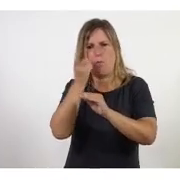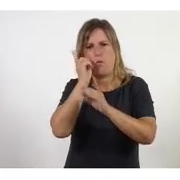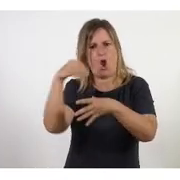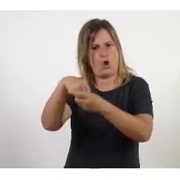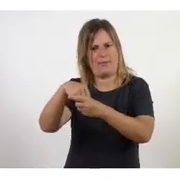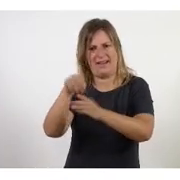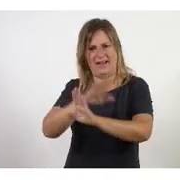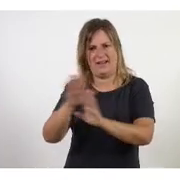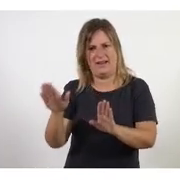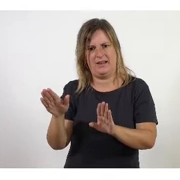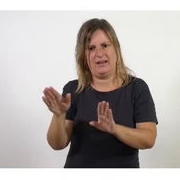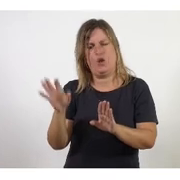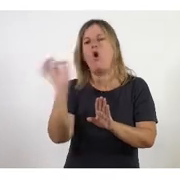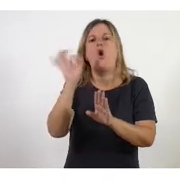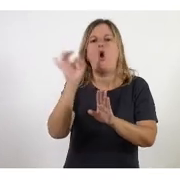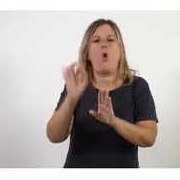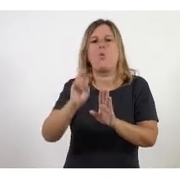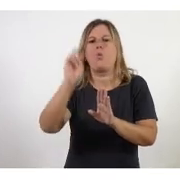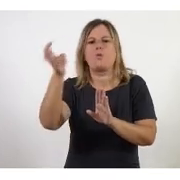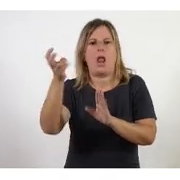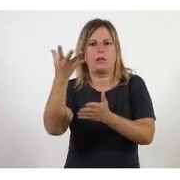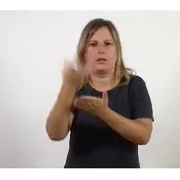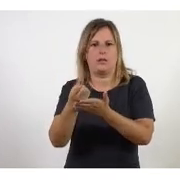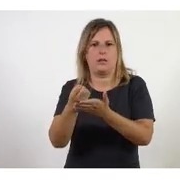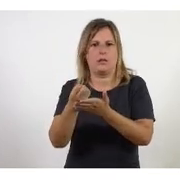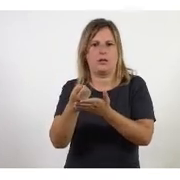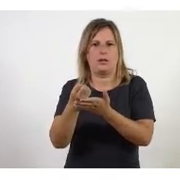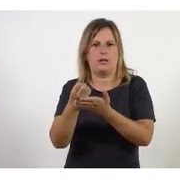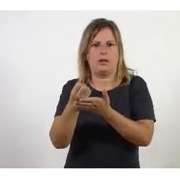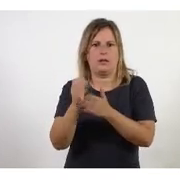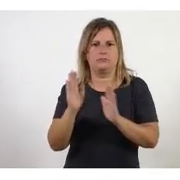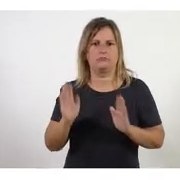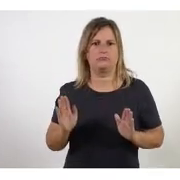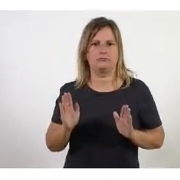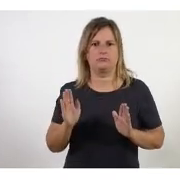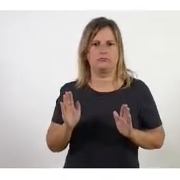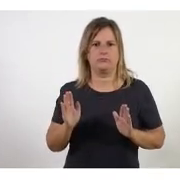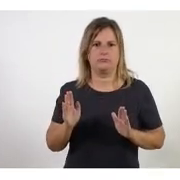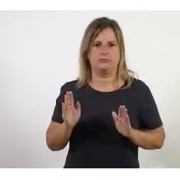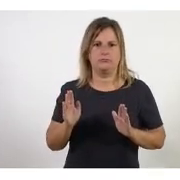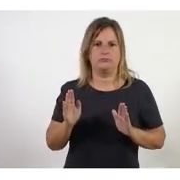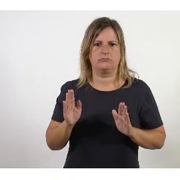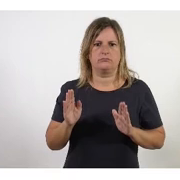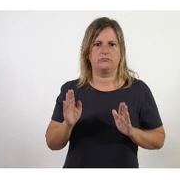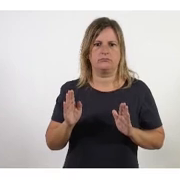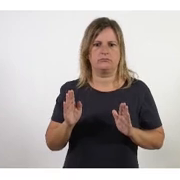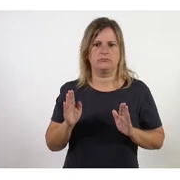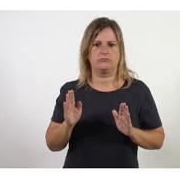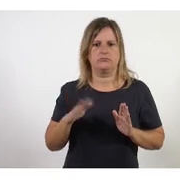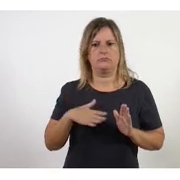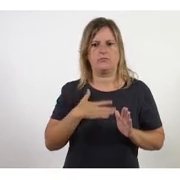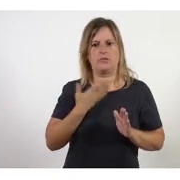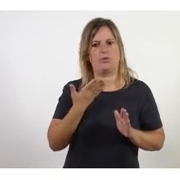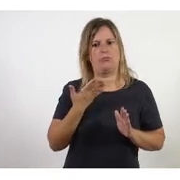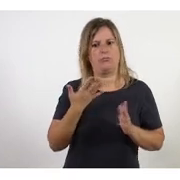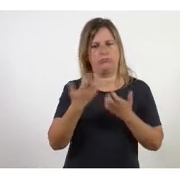instal·lada. Sí, o alguna que us pugueu arribar a baixar que us agradi més que la que té instal·lada. Vale? Això tindríem per parlar-ne també